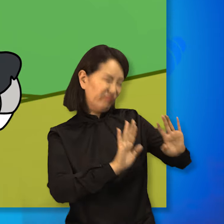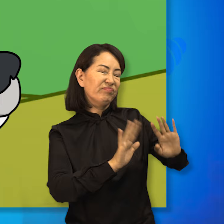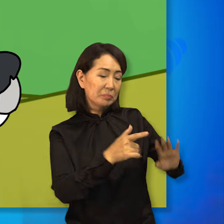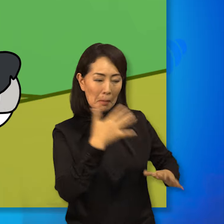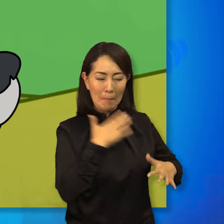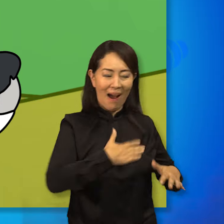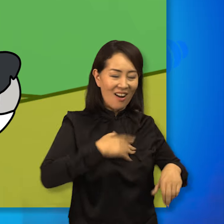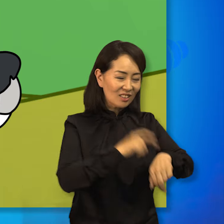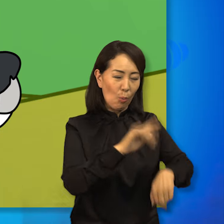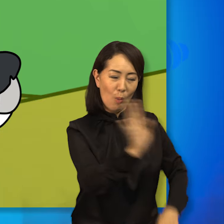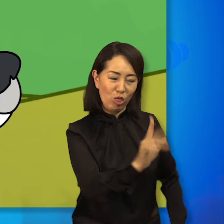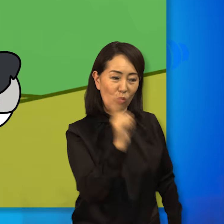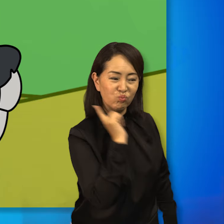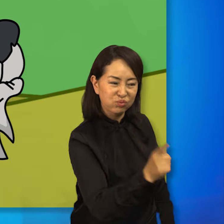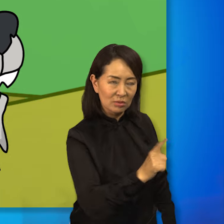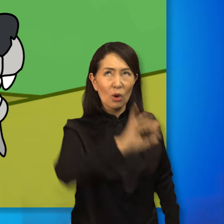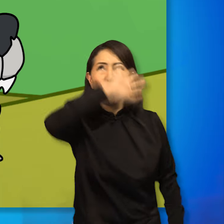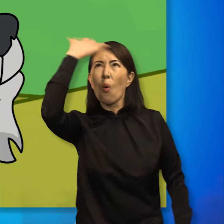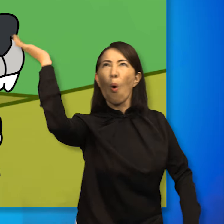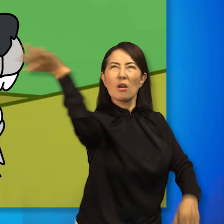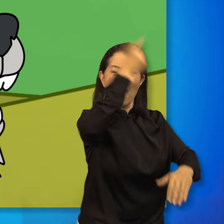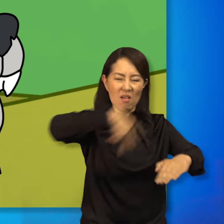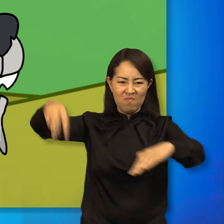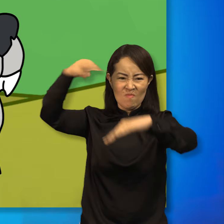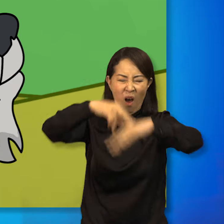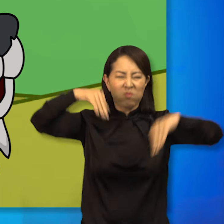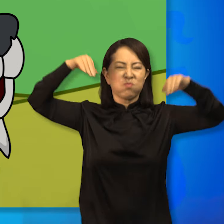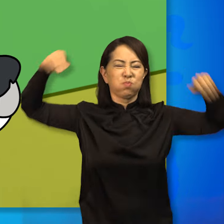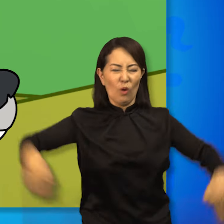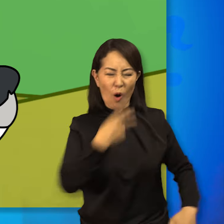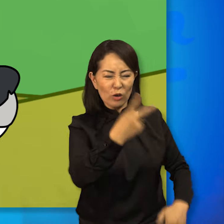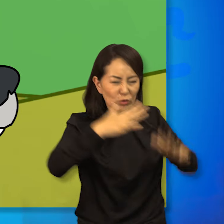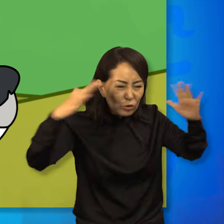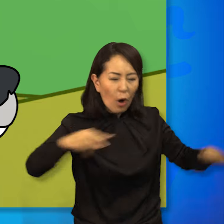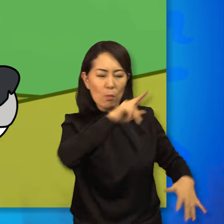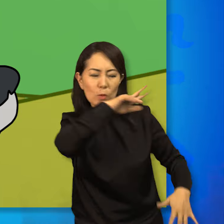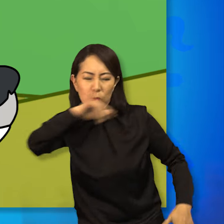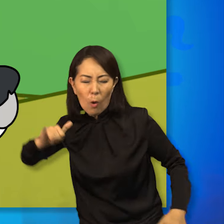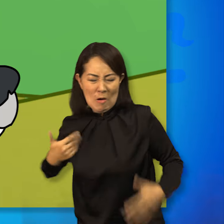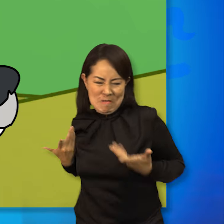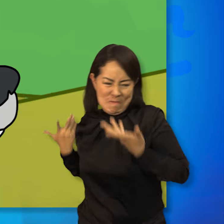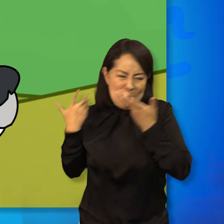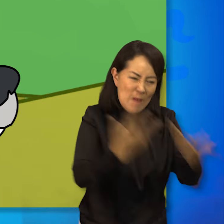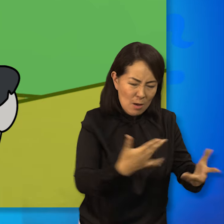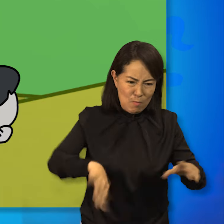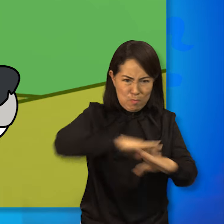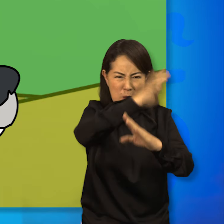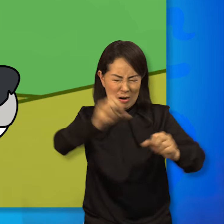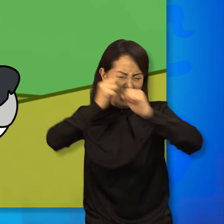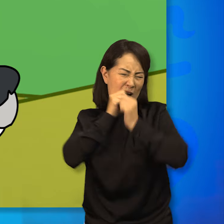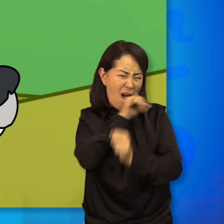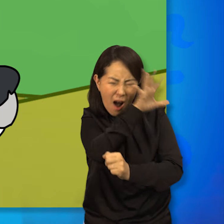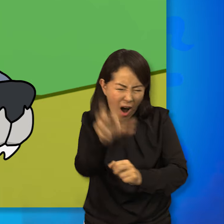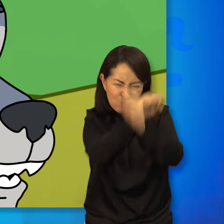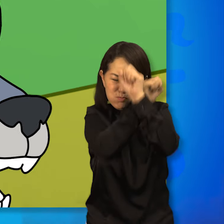Тэгэхээр шагаа шитгэн зөв юм гэж би бодлоо. Ястай мундаг юм аа. Баярлалаа муур минь. Гэхдээ одоо